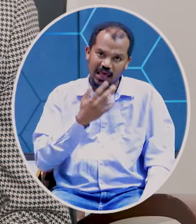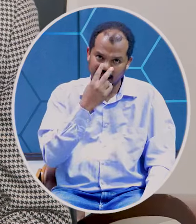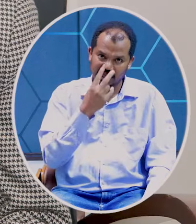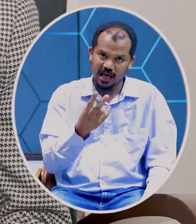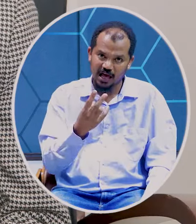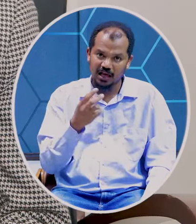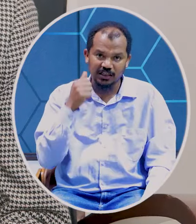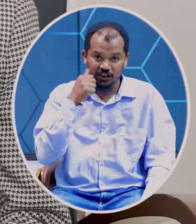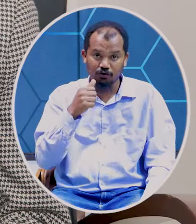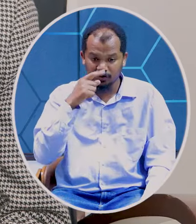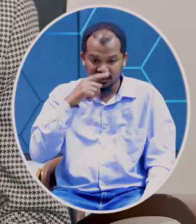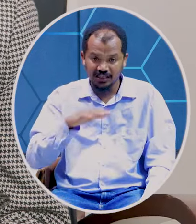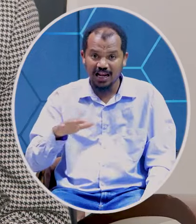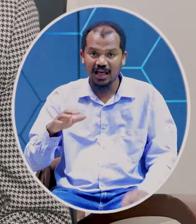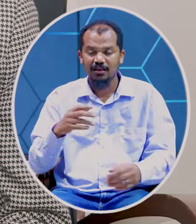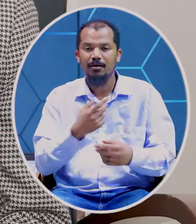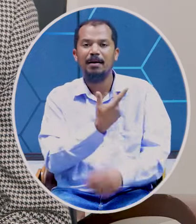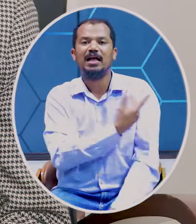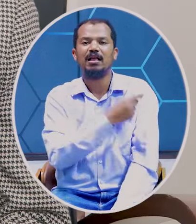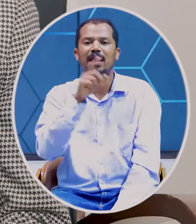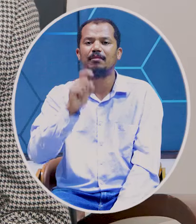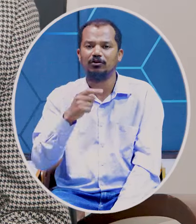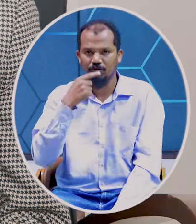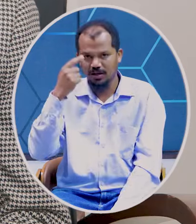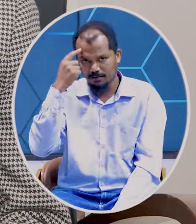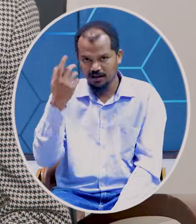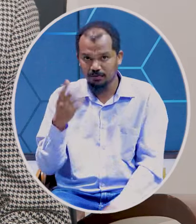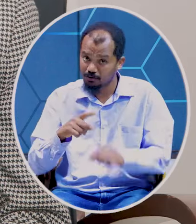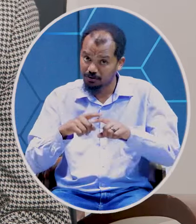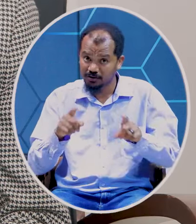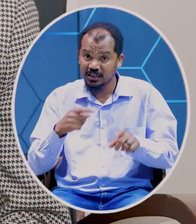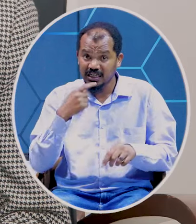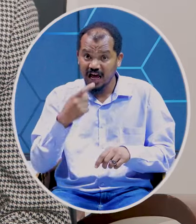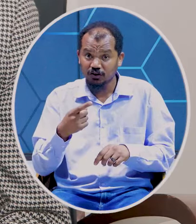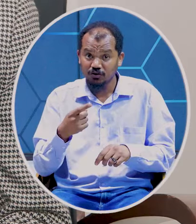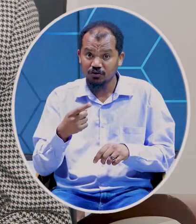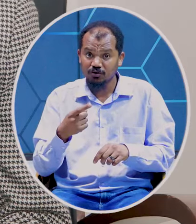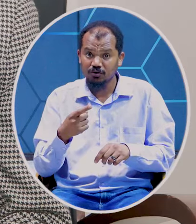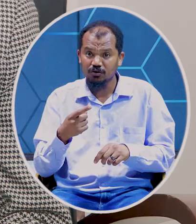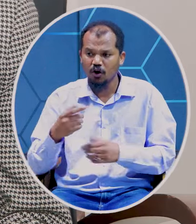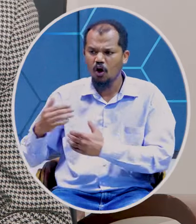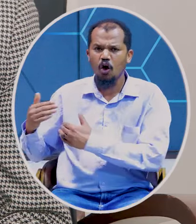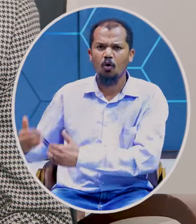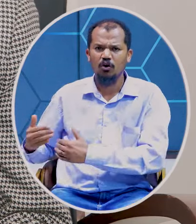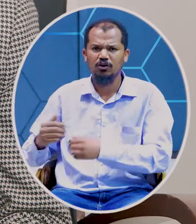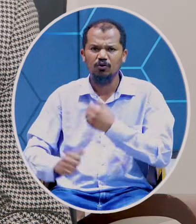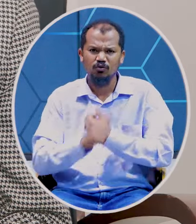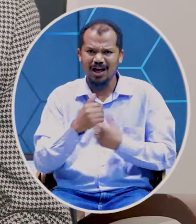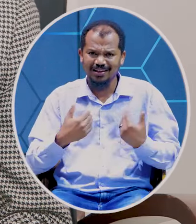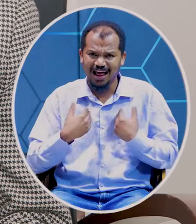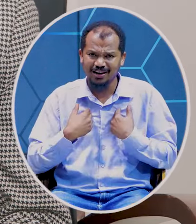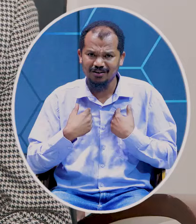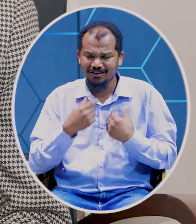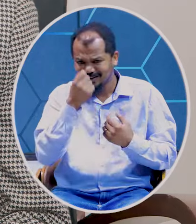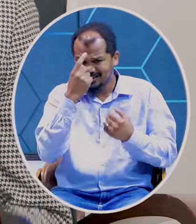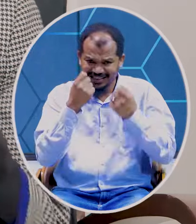በኔይታ ያው ሴቶች ህጻናት መከተብ አለባቸው ብዬ ነው ማስበው። ግን እንዳሹ የጎንዮሽ ጉዳት ካለው